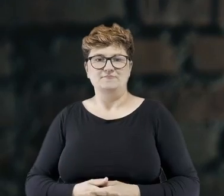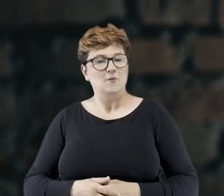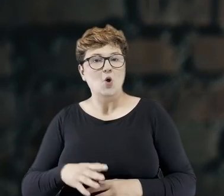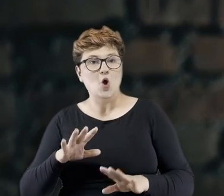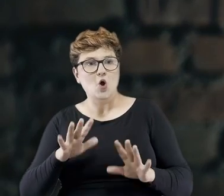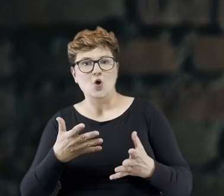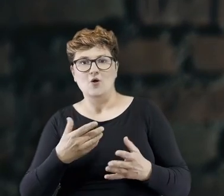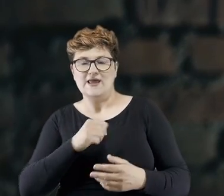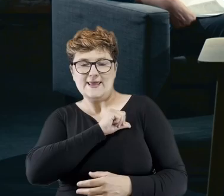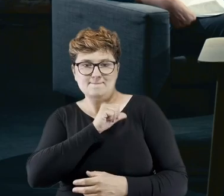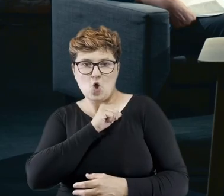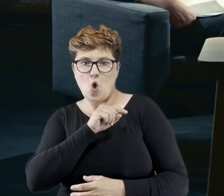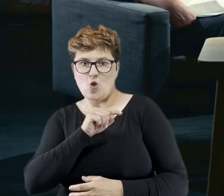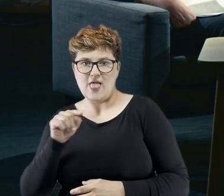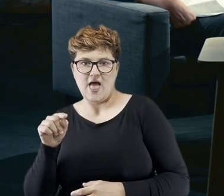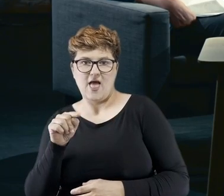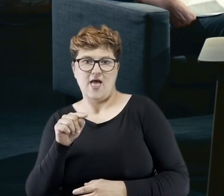bo imiona